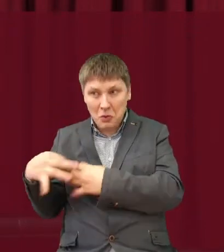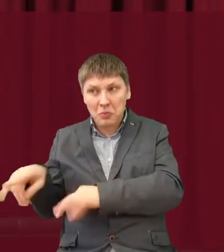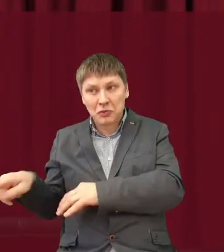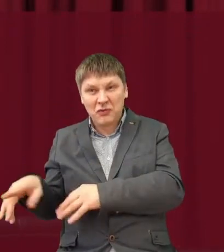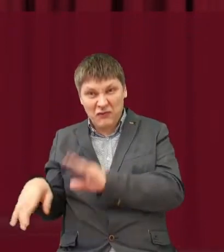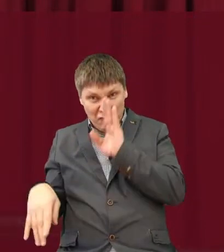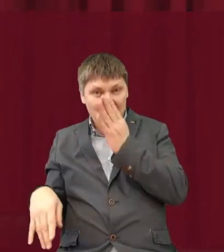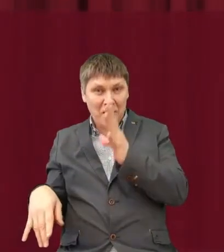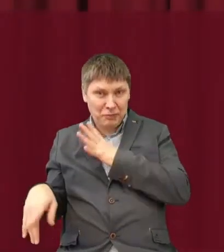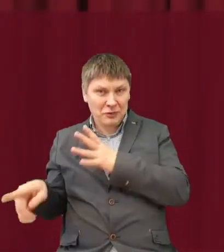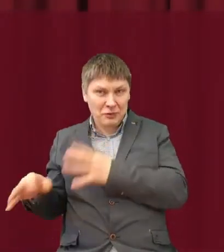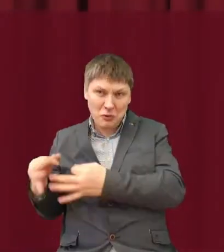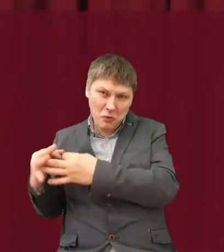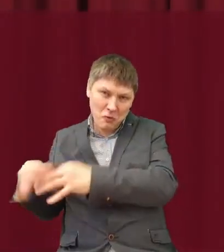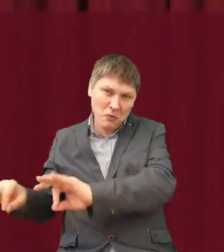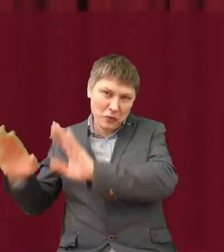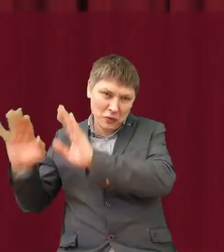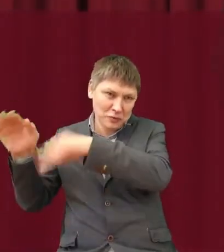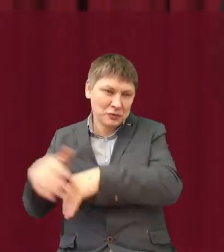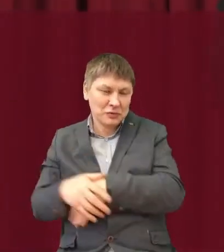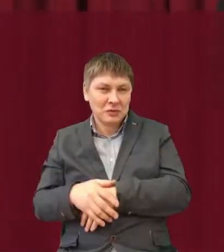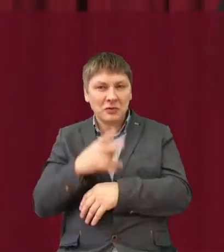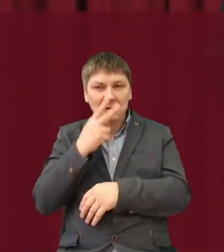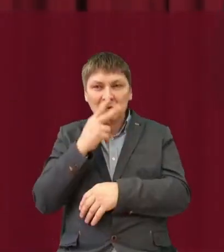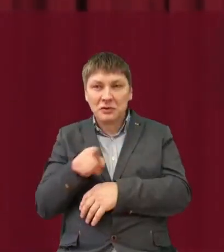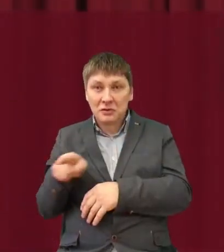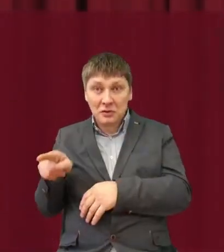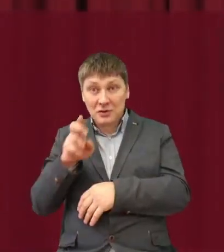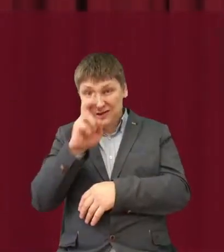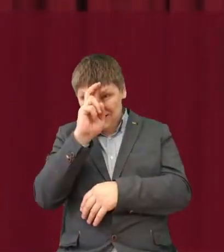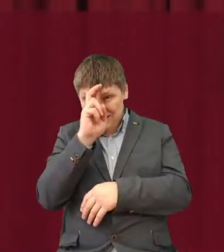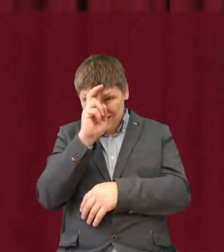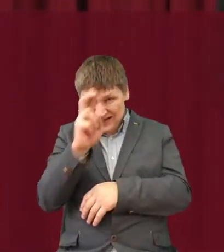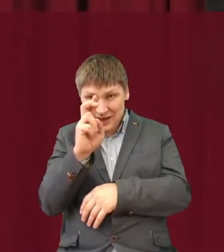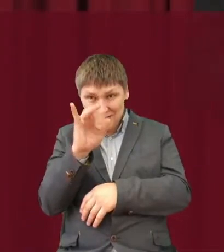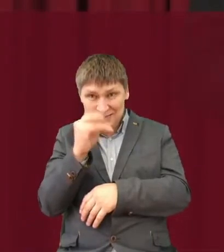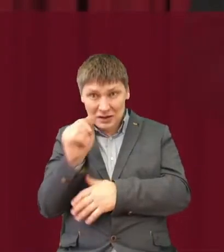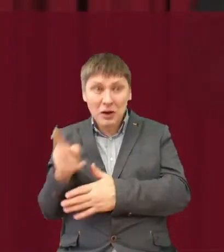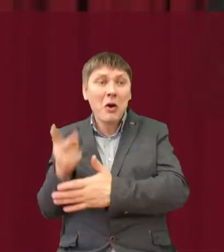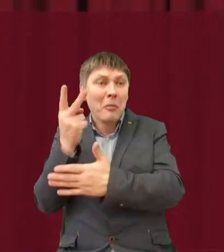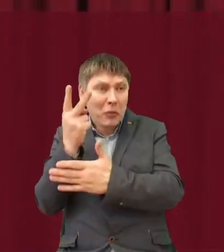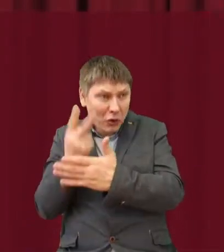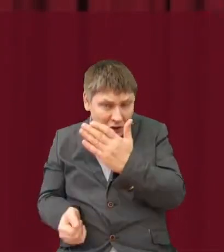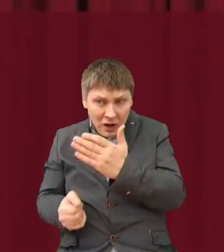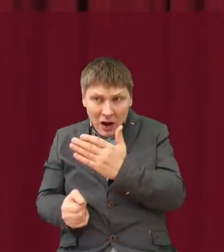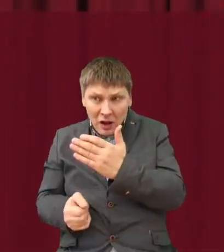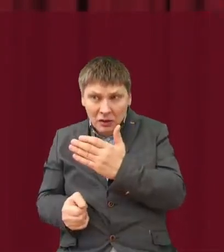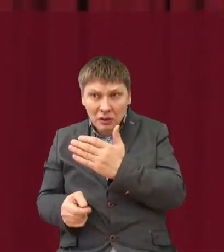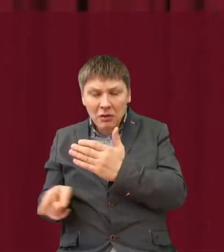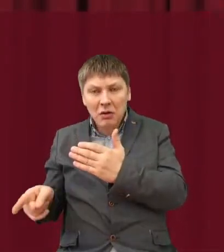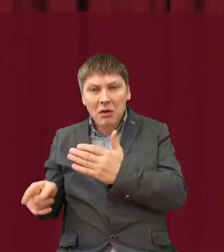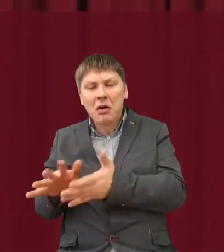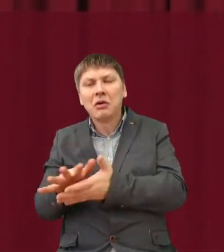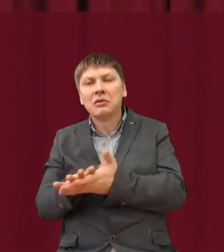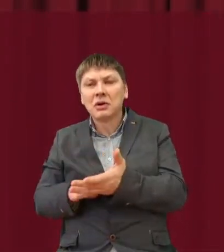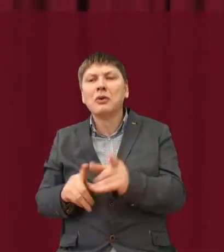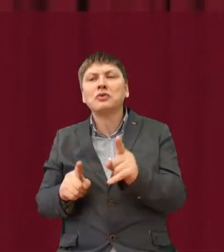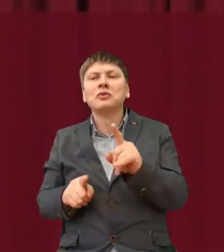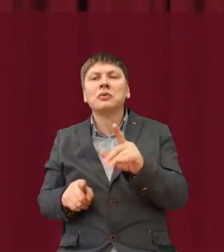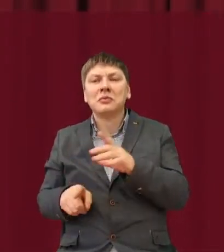произошла в последствии поражения царя сирийского и достаточно интересно продолжение этой истории